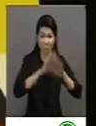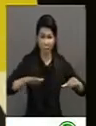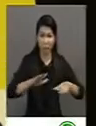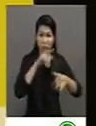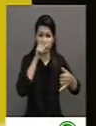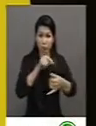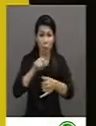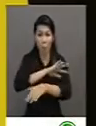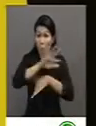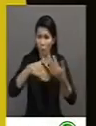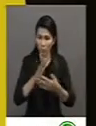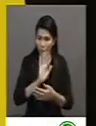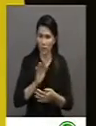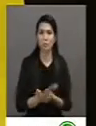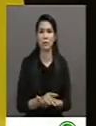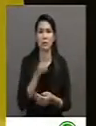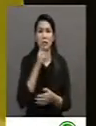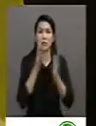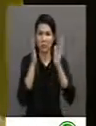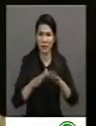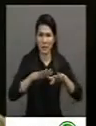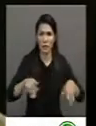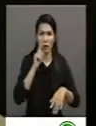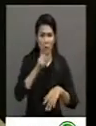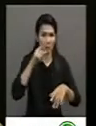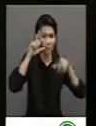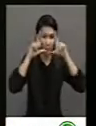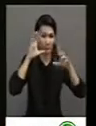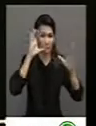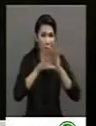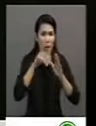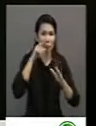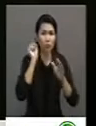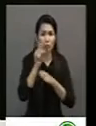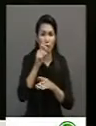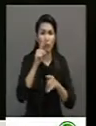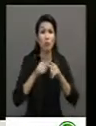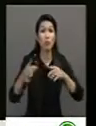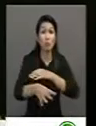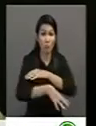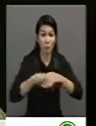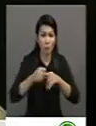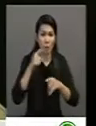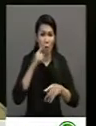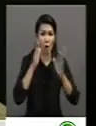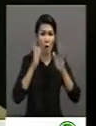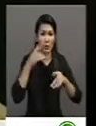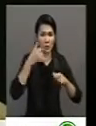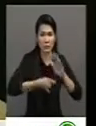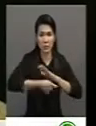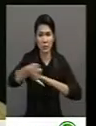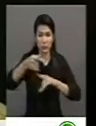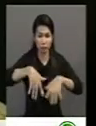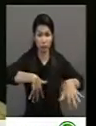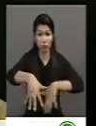น เด็กบางกรณีเนี่ยจำเป็นที่ต้องแชร์ภาพโดยเร็วอย่างเช่นเด็กที่ถูกลักพาตัวซึ่งคนร้ายพาเด็กเดินทางไปในที่สา